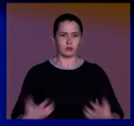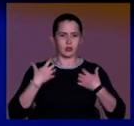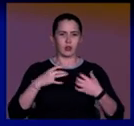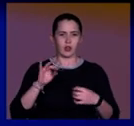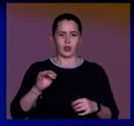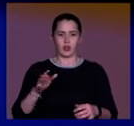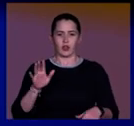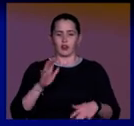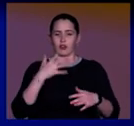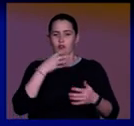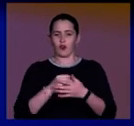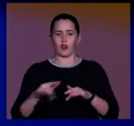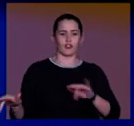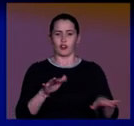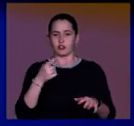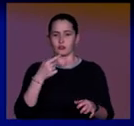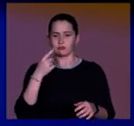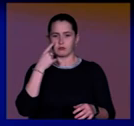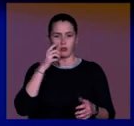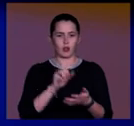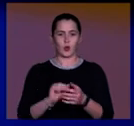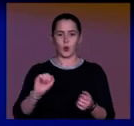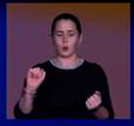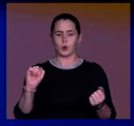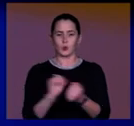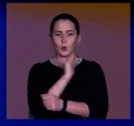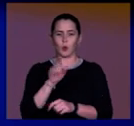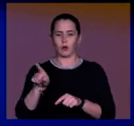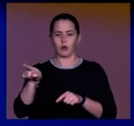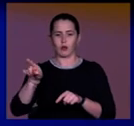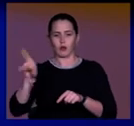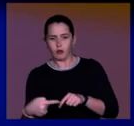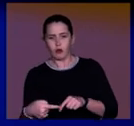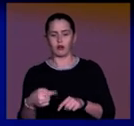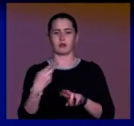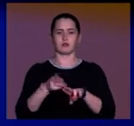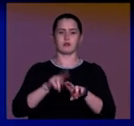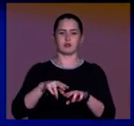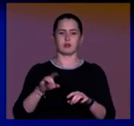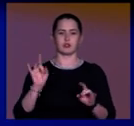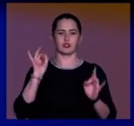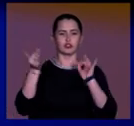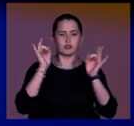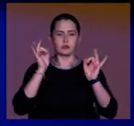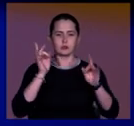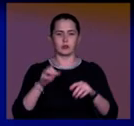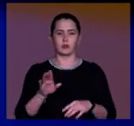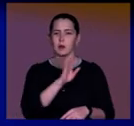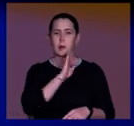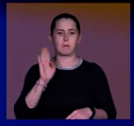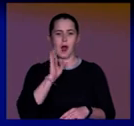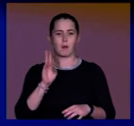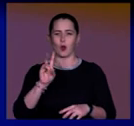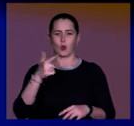не рассчитав движение поставил ногу на сухой сучок сучок хрустнул и прошелестел вниз к маминым